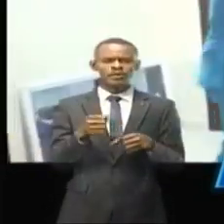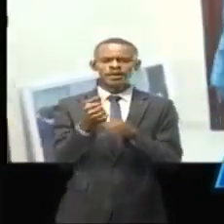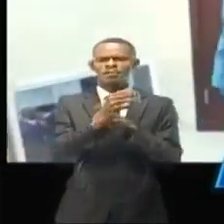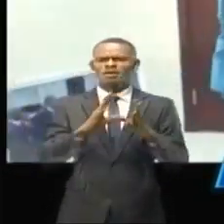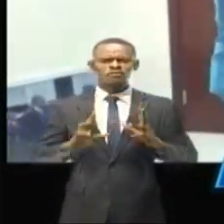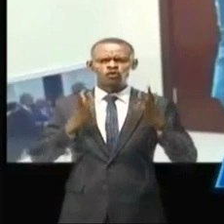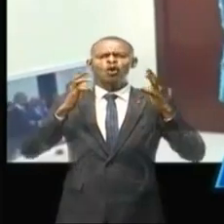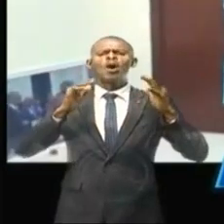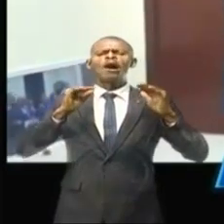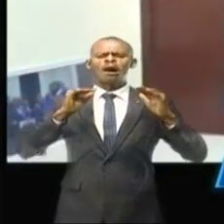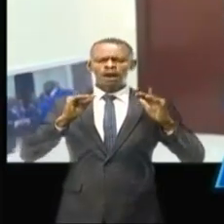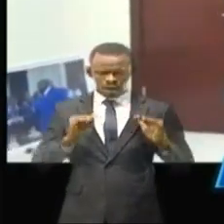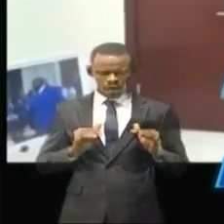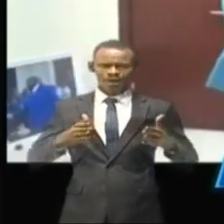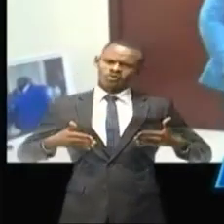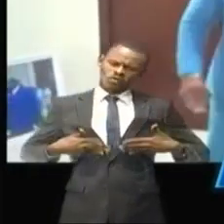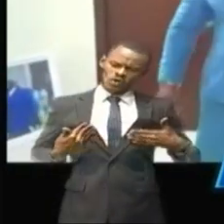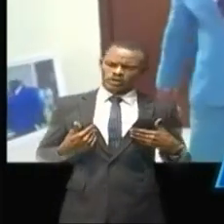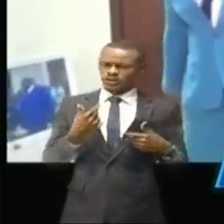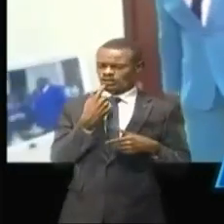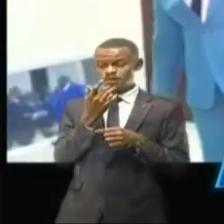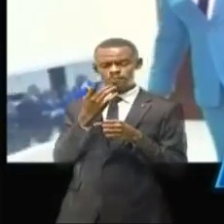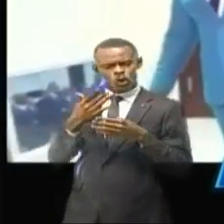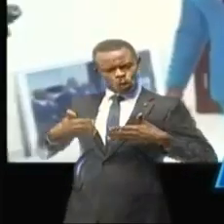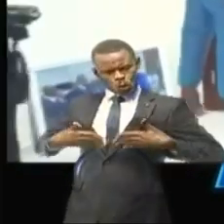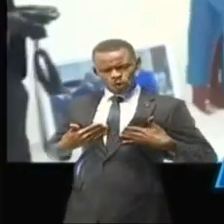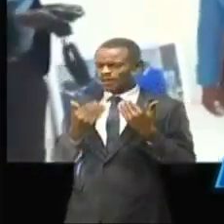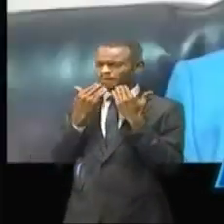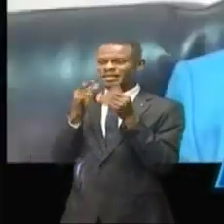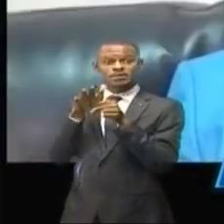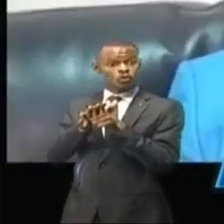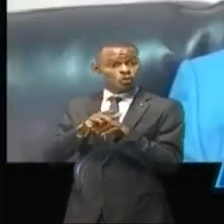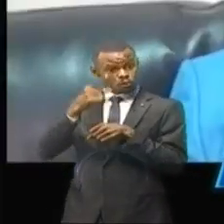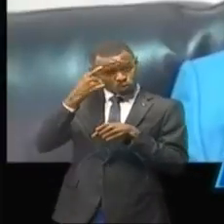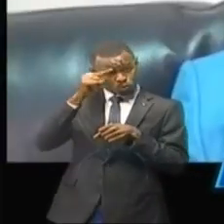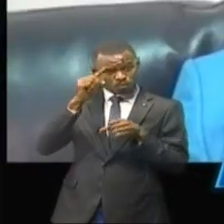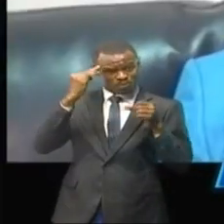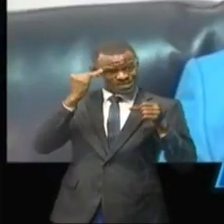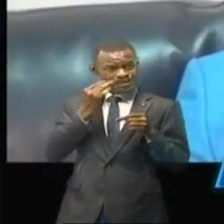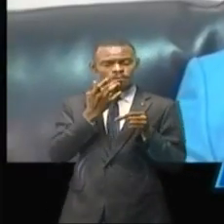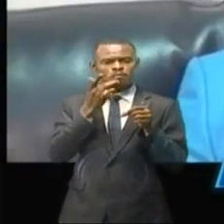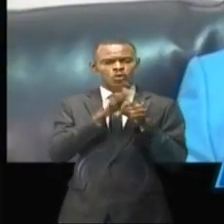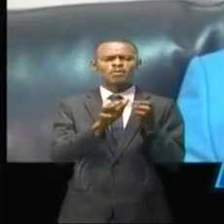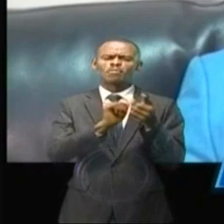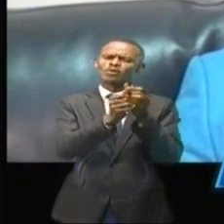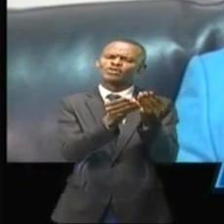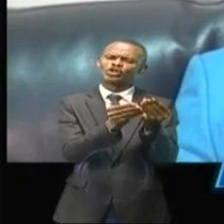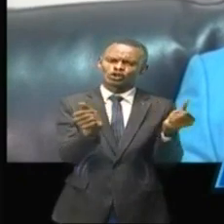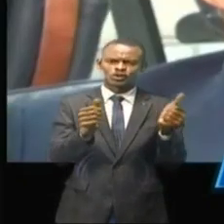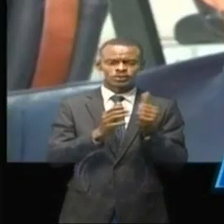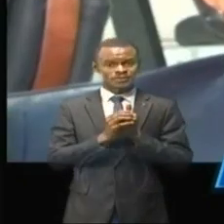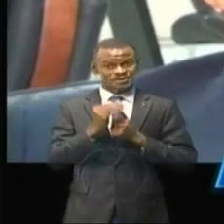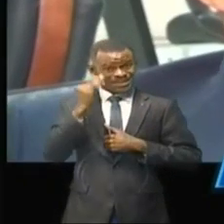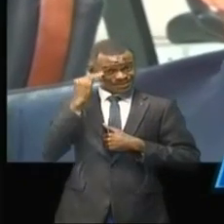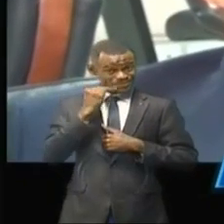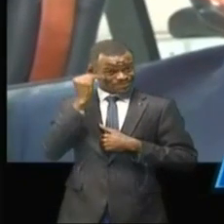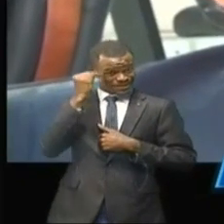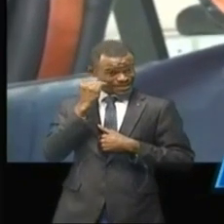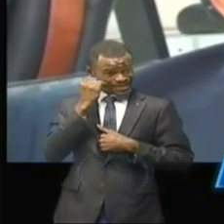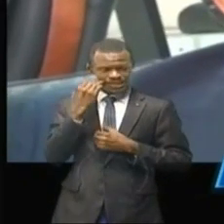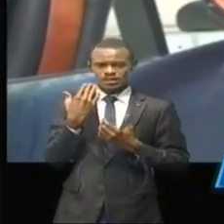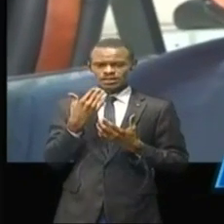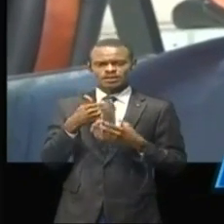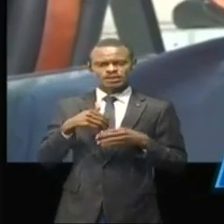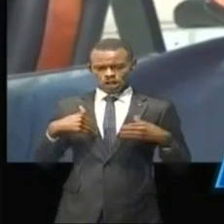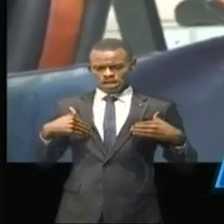implication. La réaction du gouvernement provincial n'a pas tardé. Le ministre provincial de la pêche et élevage faisant intérim de celui de